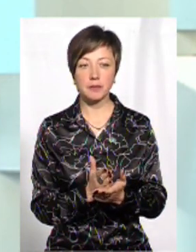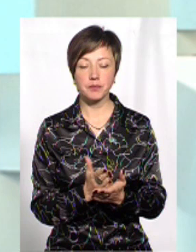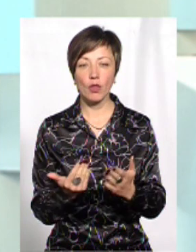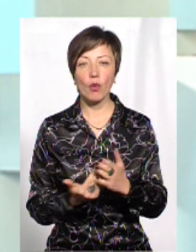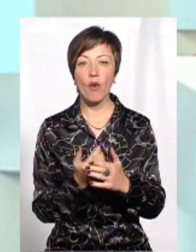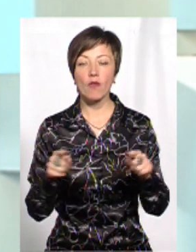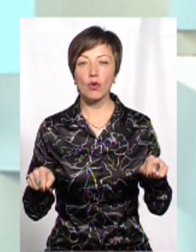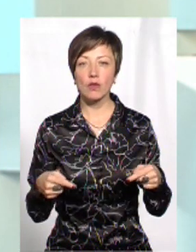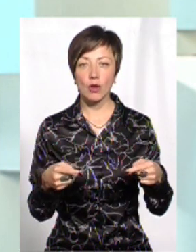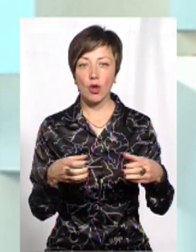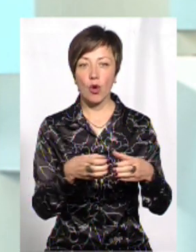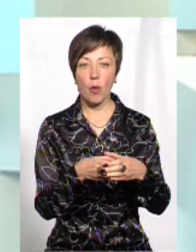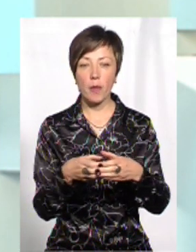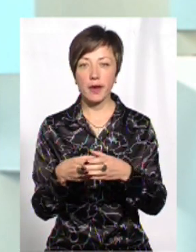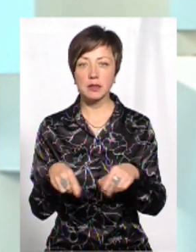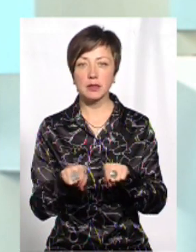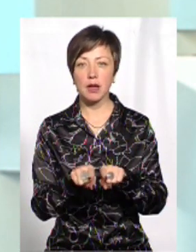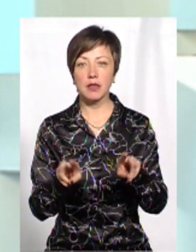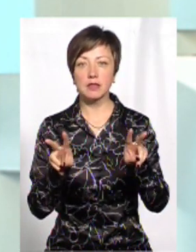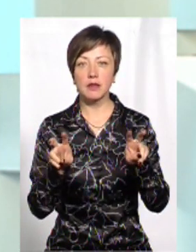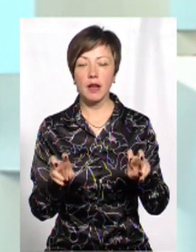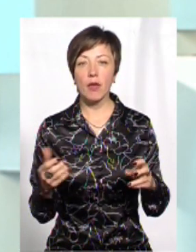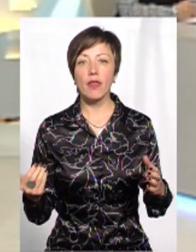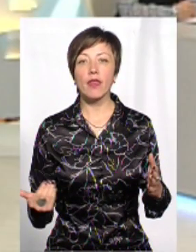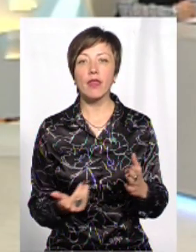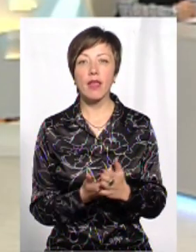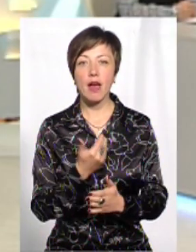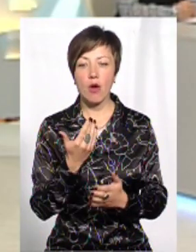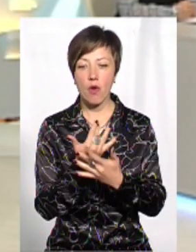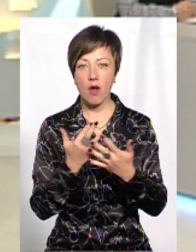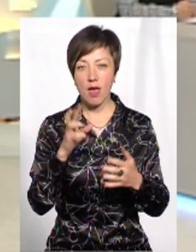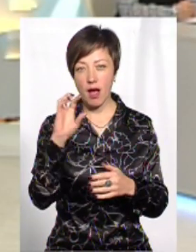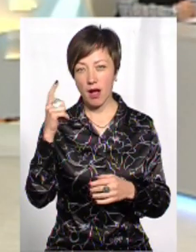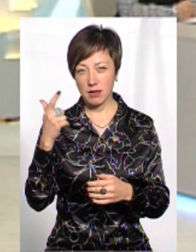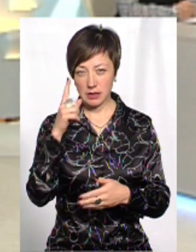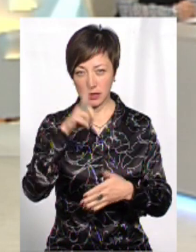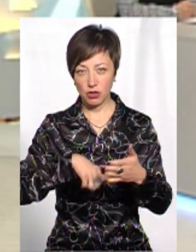громади так званого неоязичництва, тобто